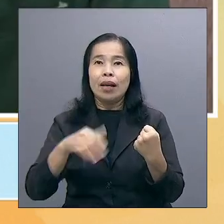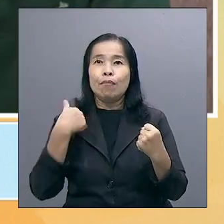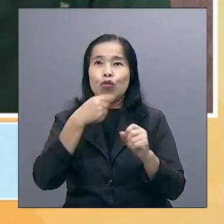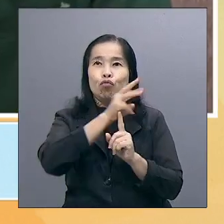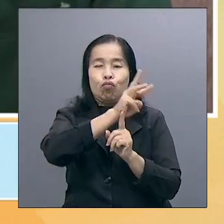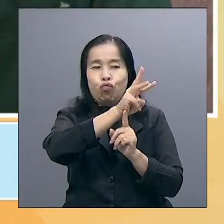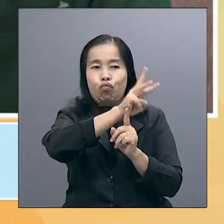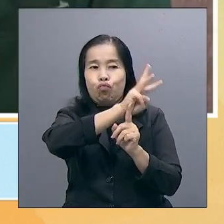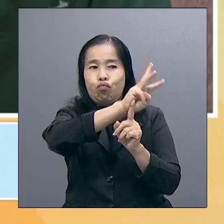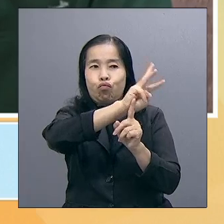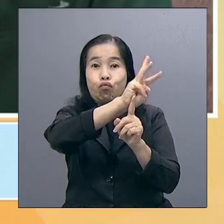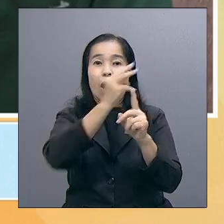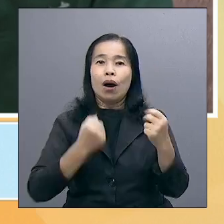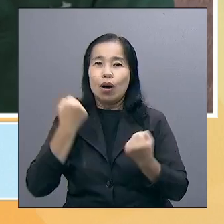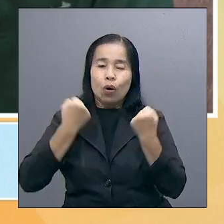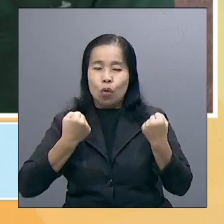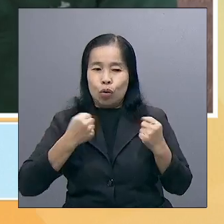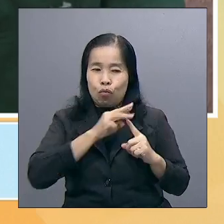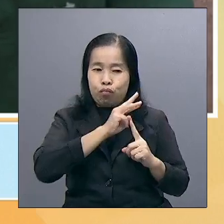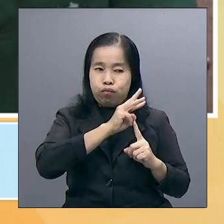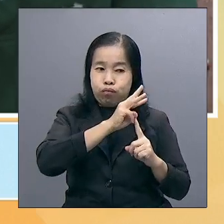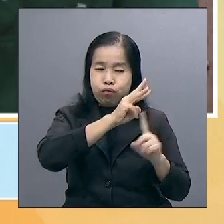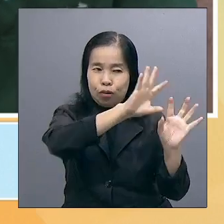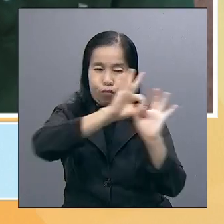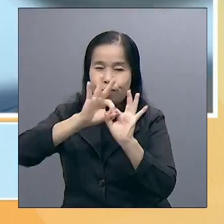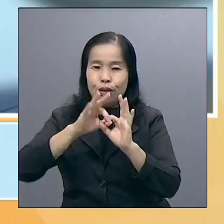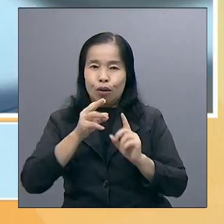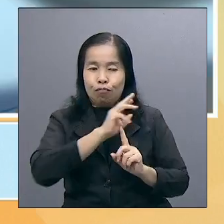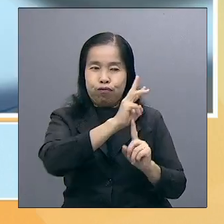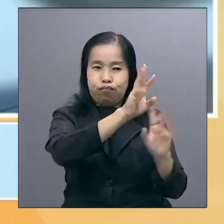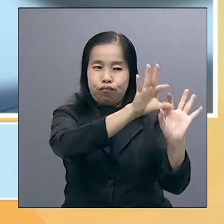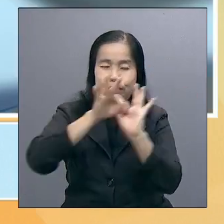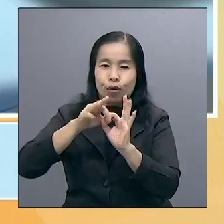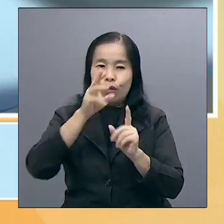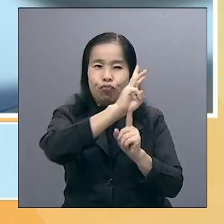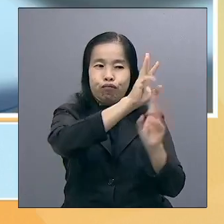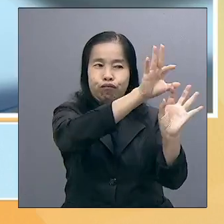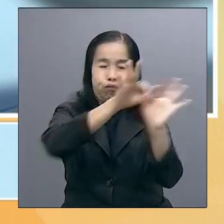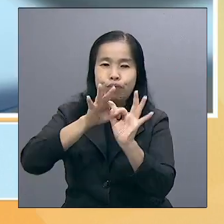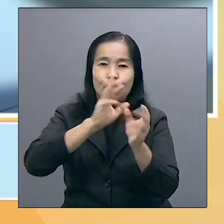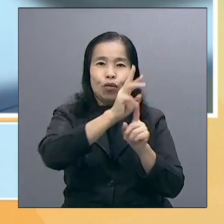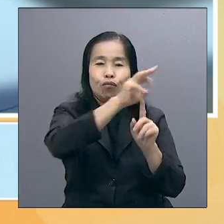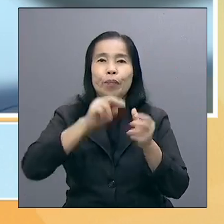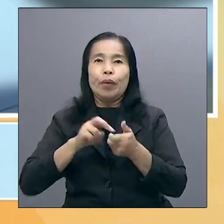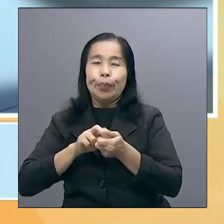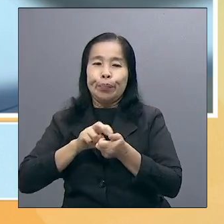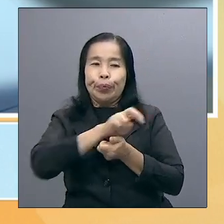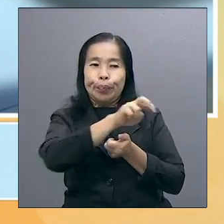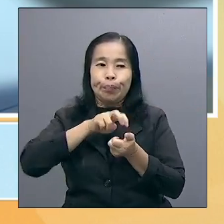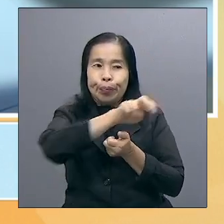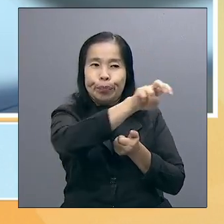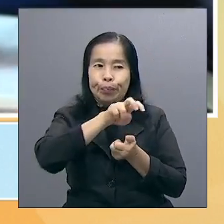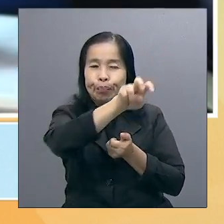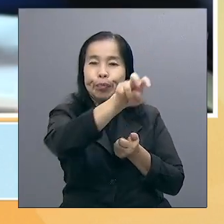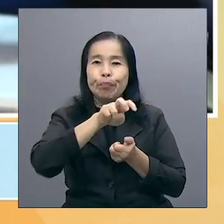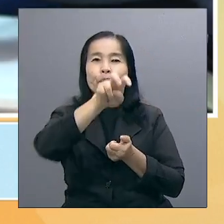ญาณขับไปเรื่ๆ ตรไหนมีสัญญาณเกี่ยวสัญญาณทันทีค่ะแล้วใช้วธีกันส่งข้อความเข้าไปใมอถือของคผู้ชมท